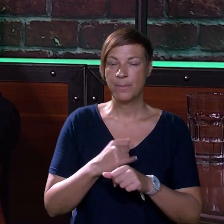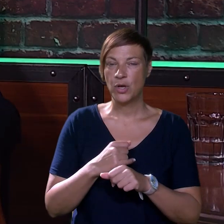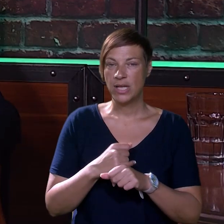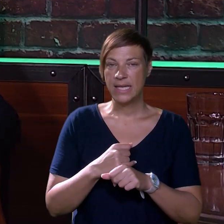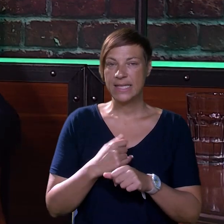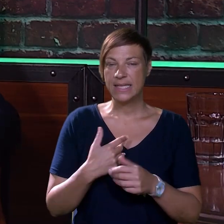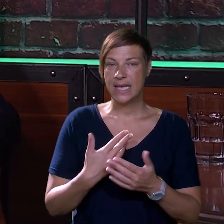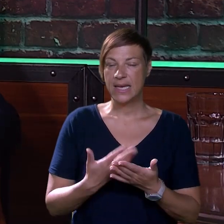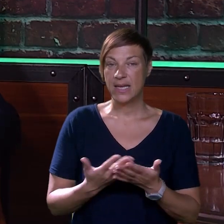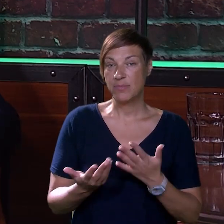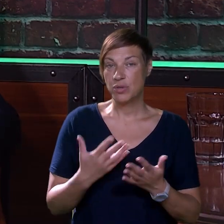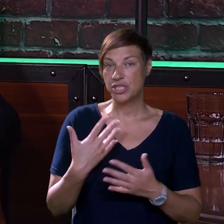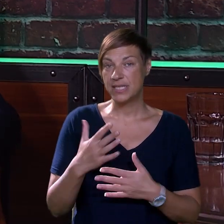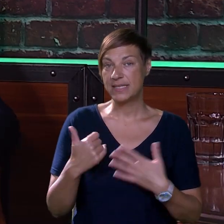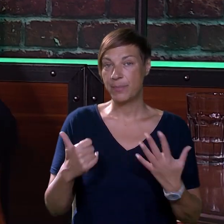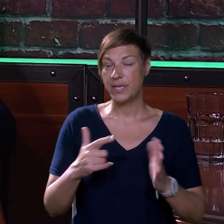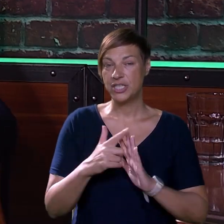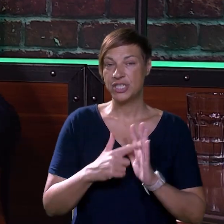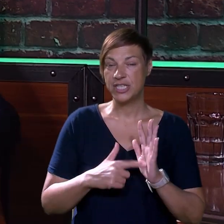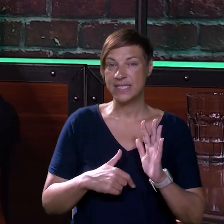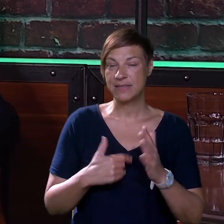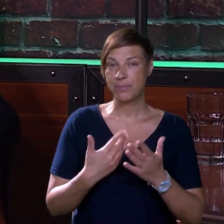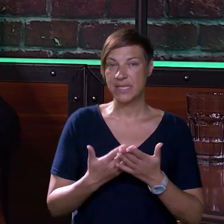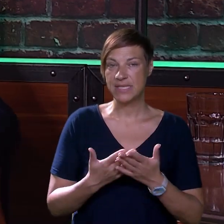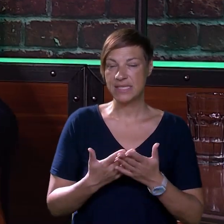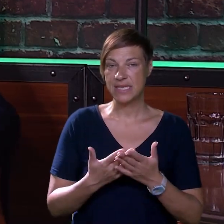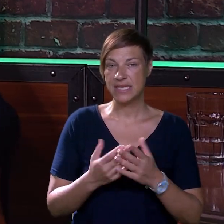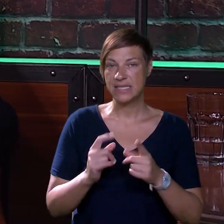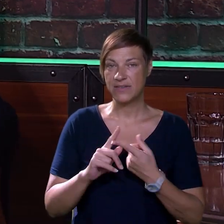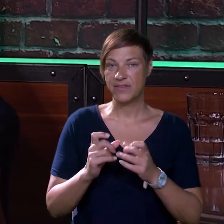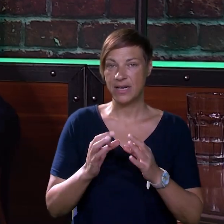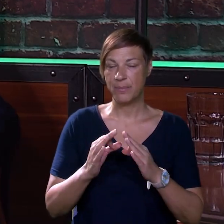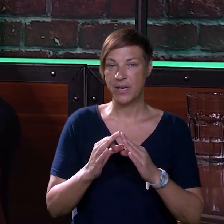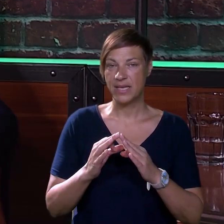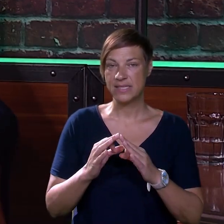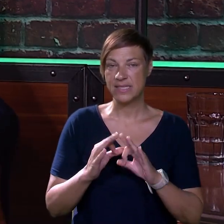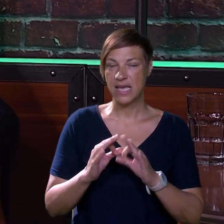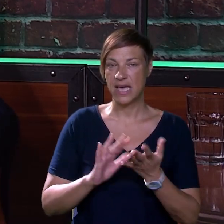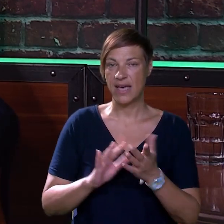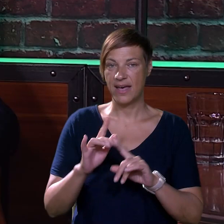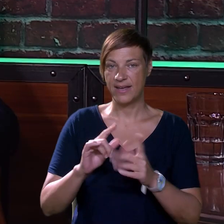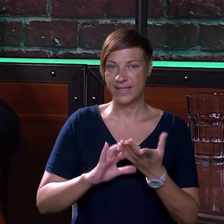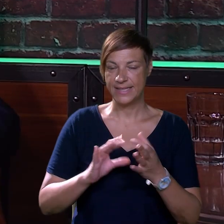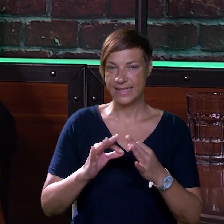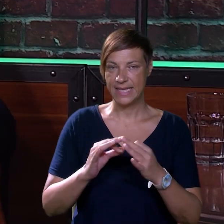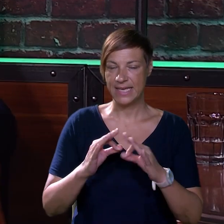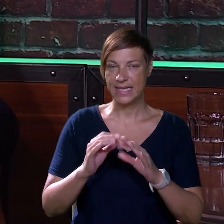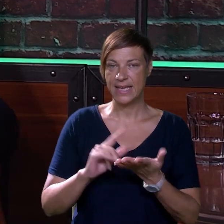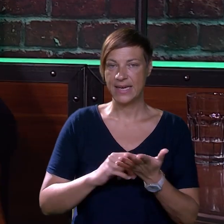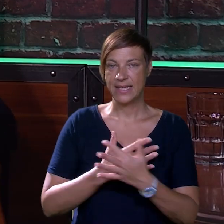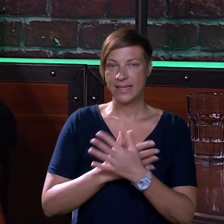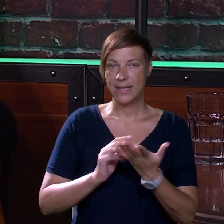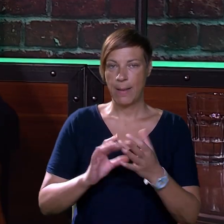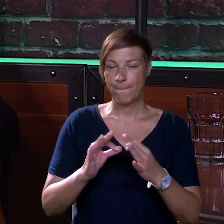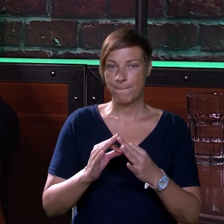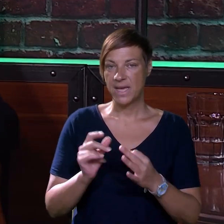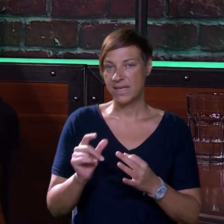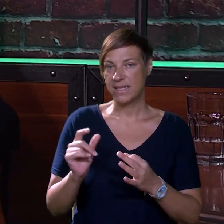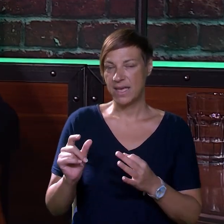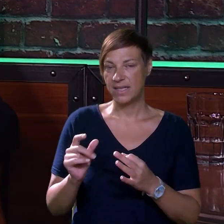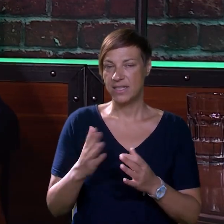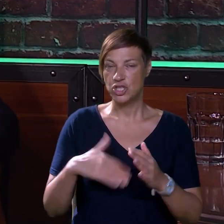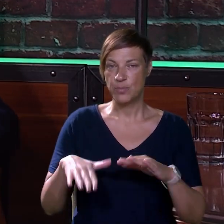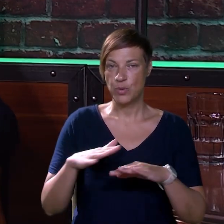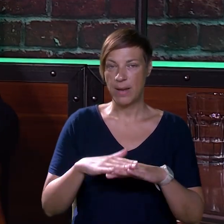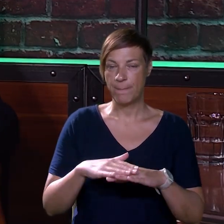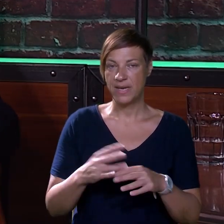radimo možda za 5-6 mjeseci krioablacije, fibrilacije atrija, subventrikarske aritmije i tako dalje. Znači taj segment ćemo